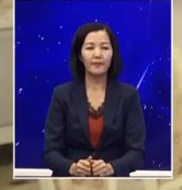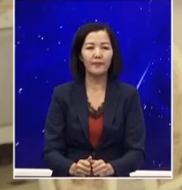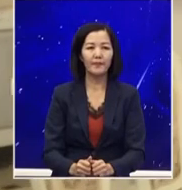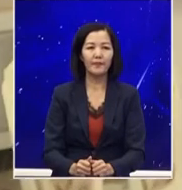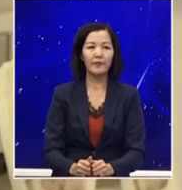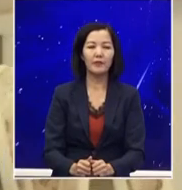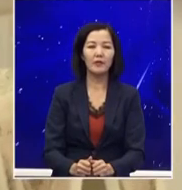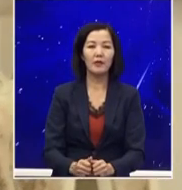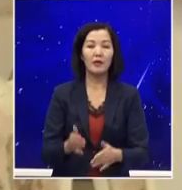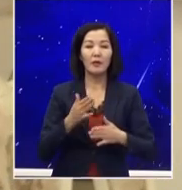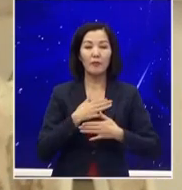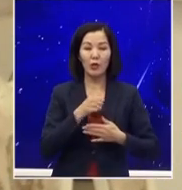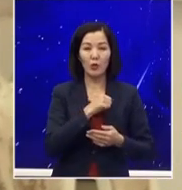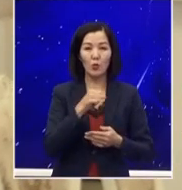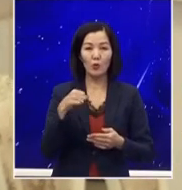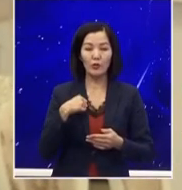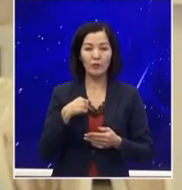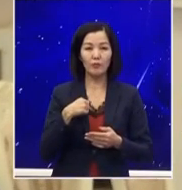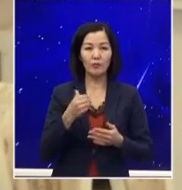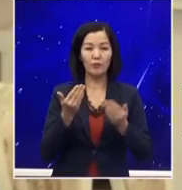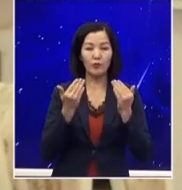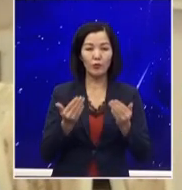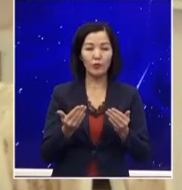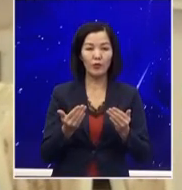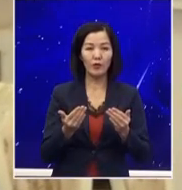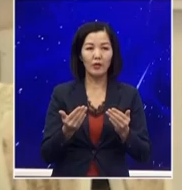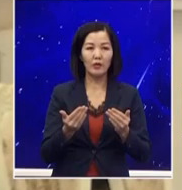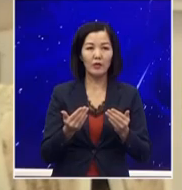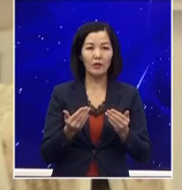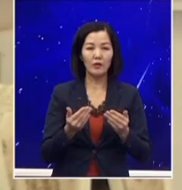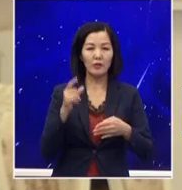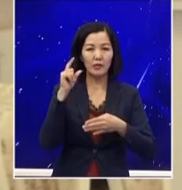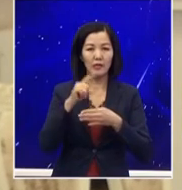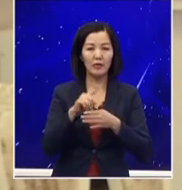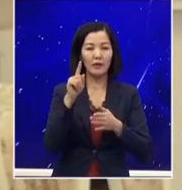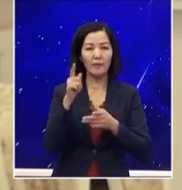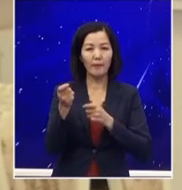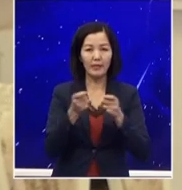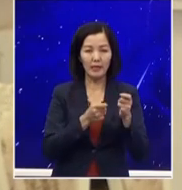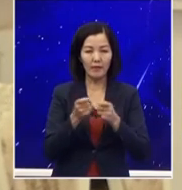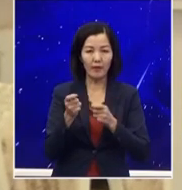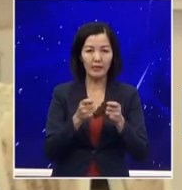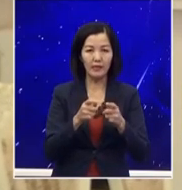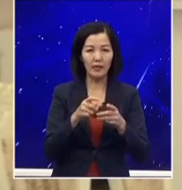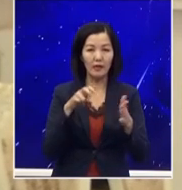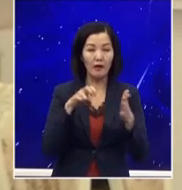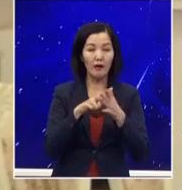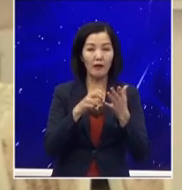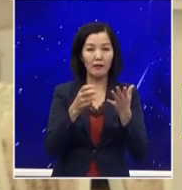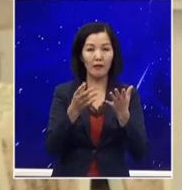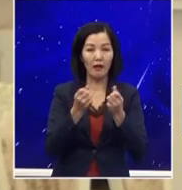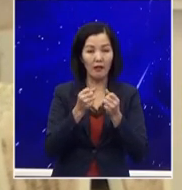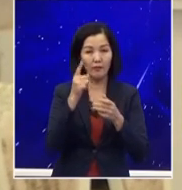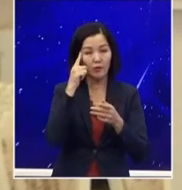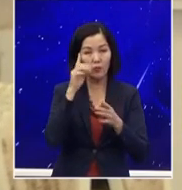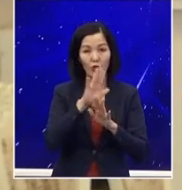Енді мен өзім бүгін дәл осы мезгілде мүфтияттың марапатына еленем деп ойлаған жоқ